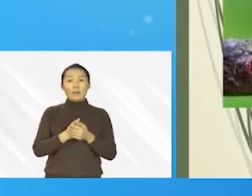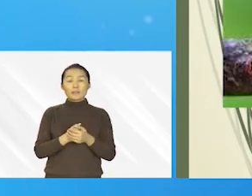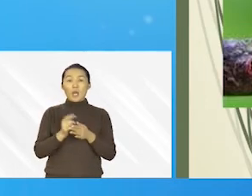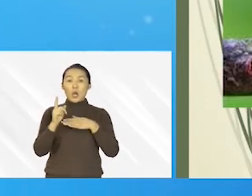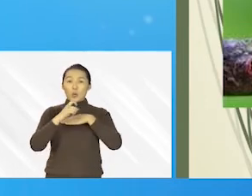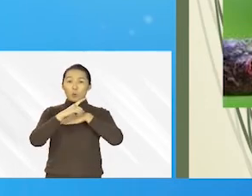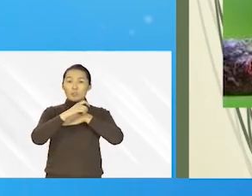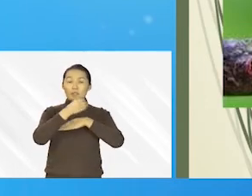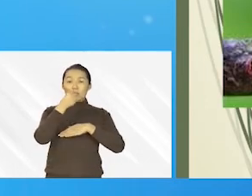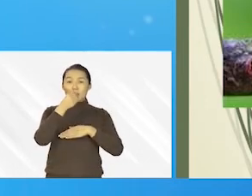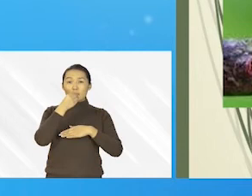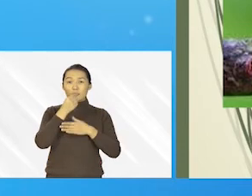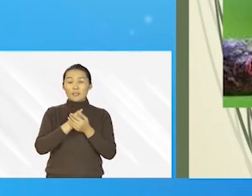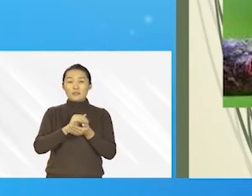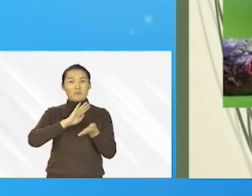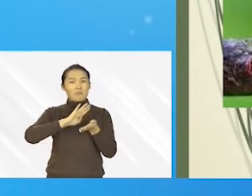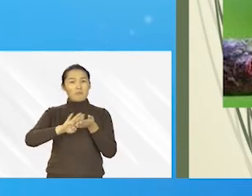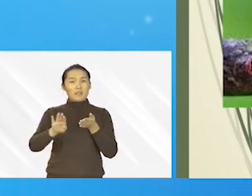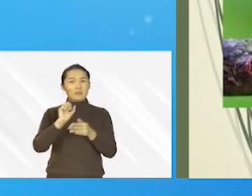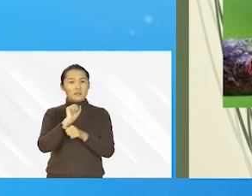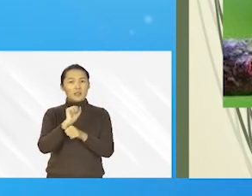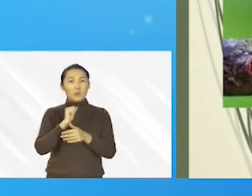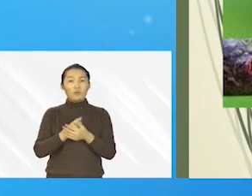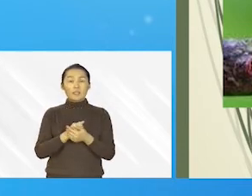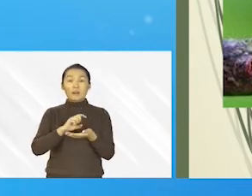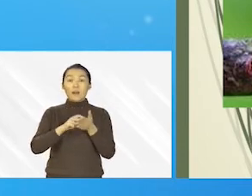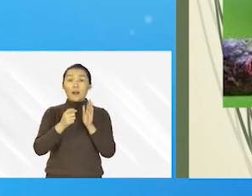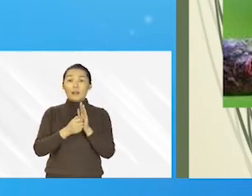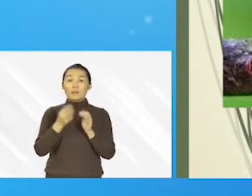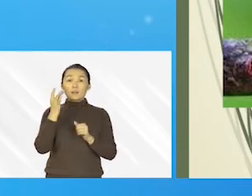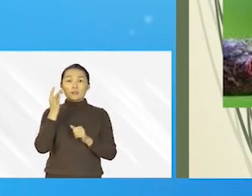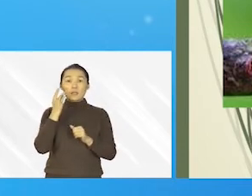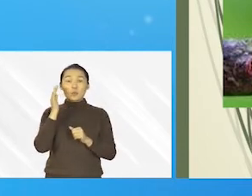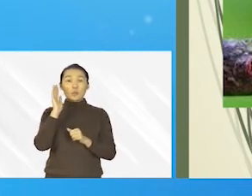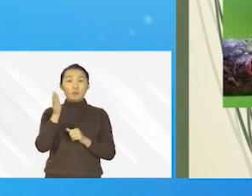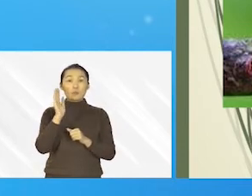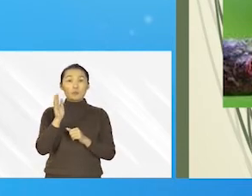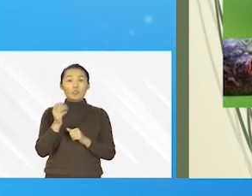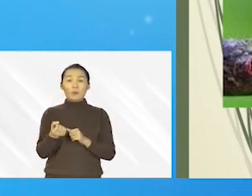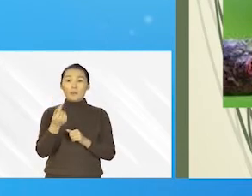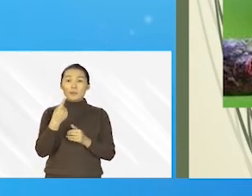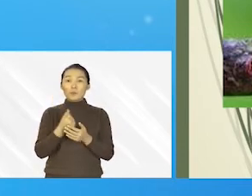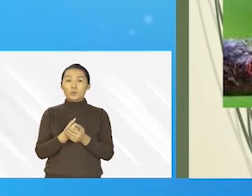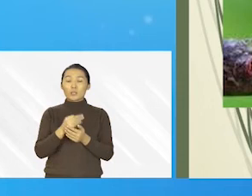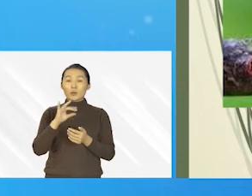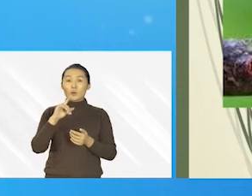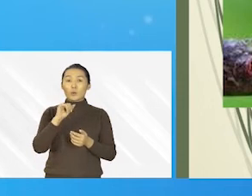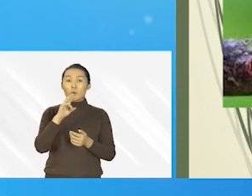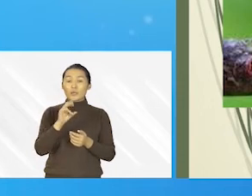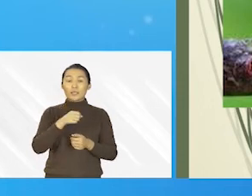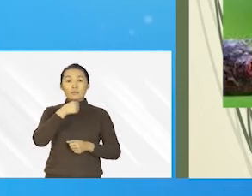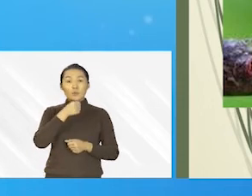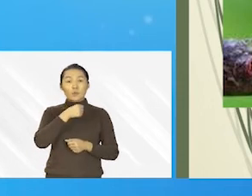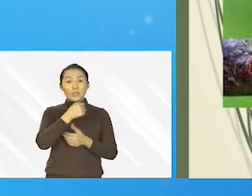Гусеница ест практически без остановки, а клетки, из которых в будущем образуются органы